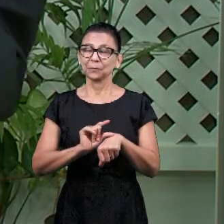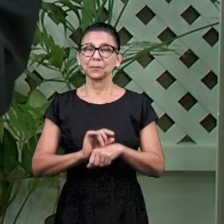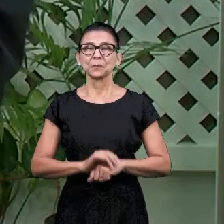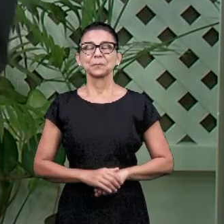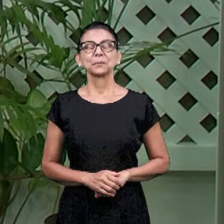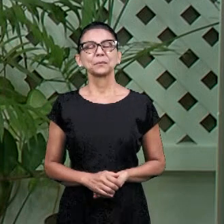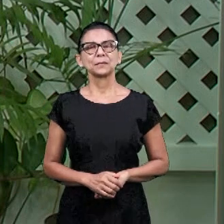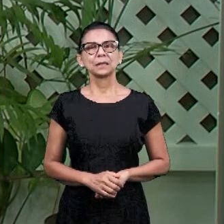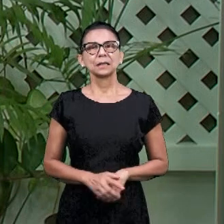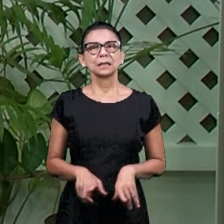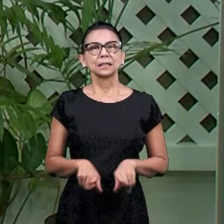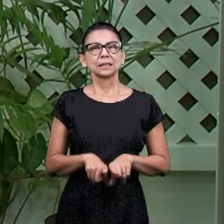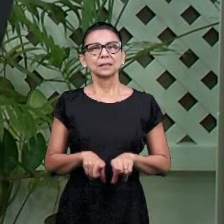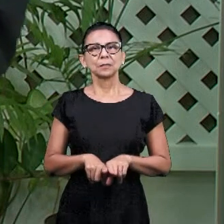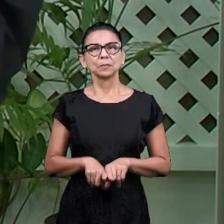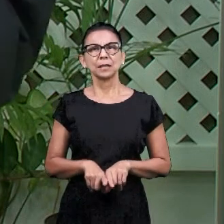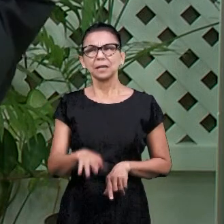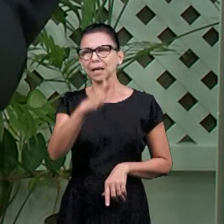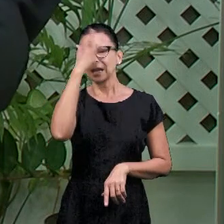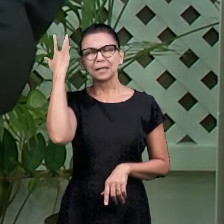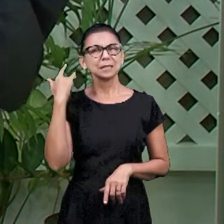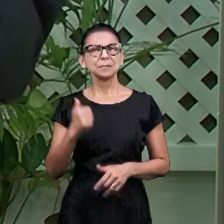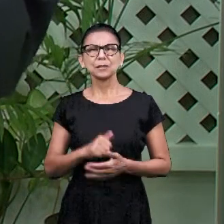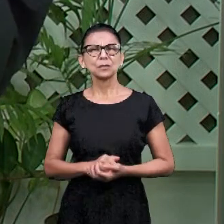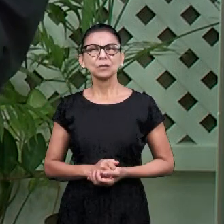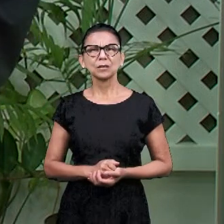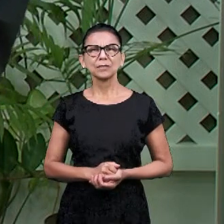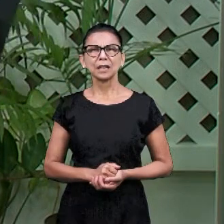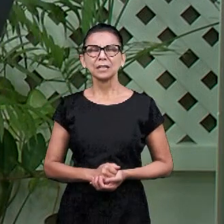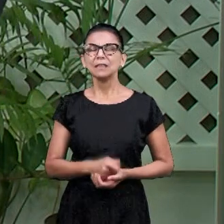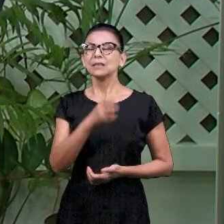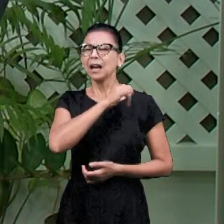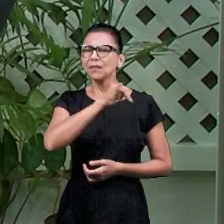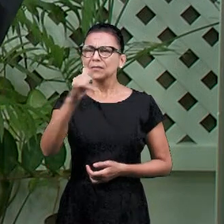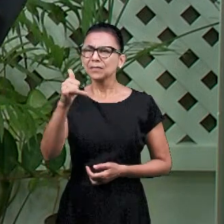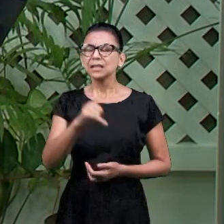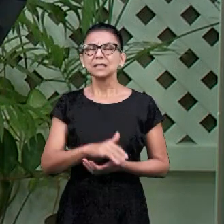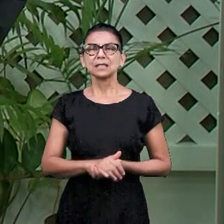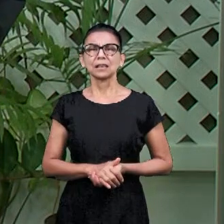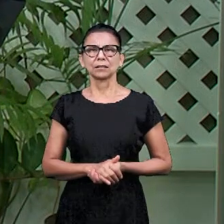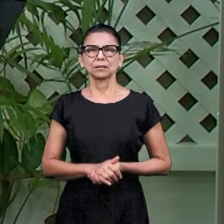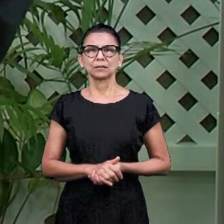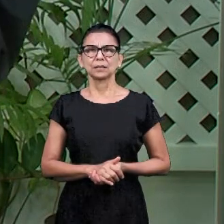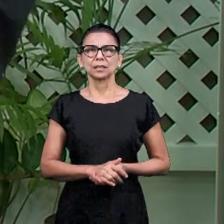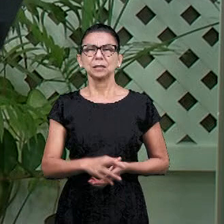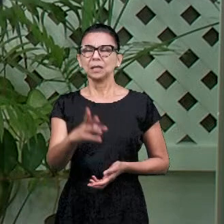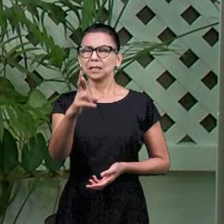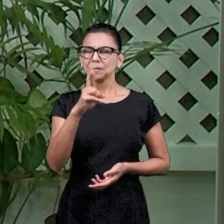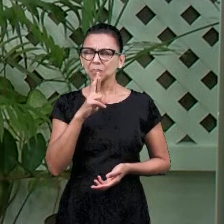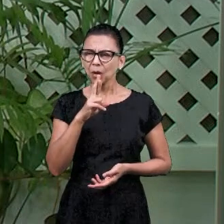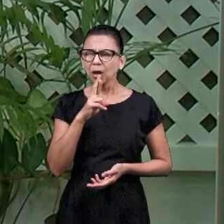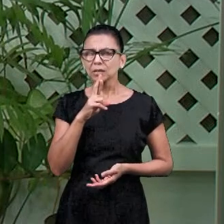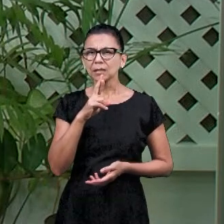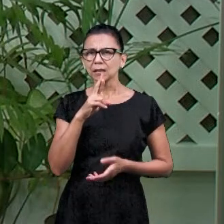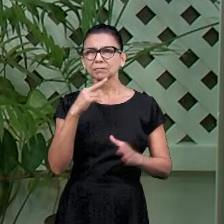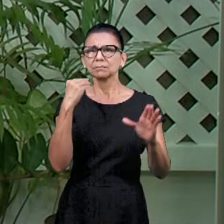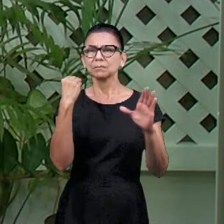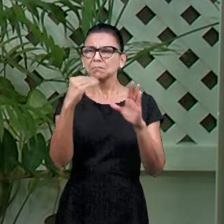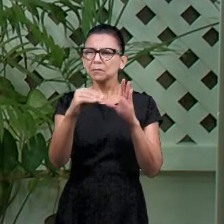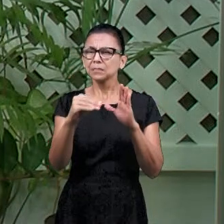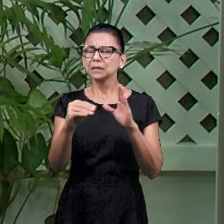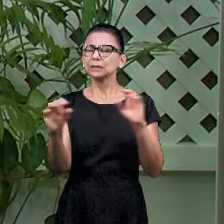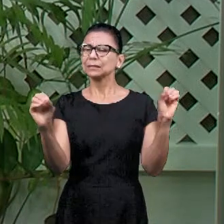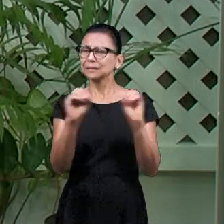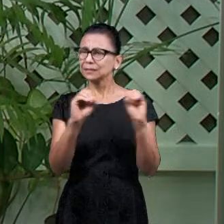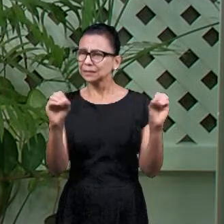peu vite parce qu'on n'a pas le temps. Mais beaucoup de fois, nous sommes cherchés. Pourquoi? Pour faire des annonces. Mes